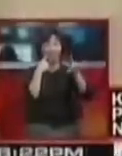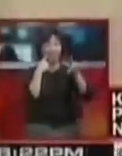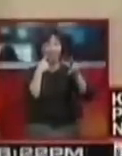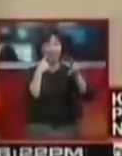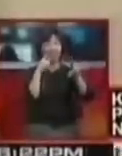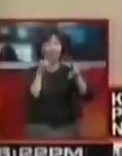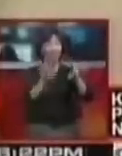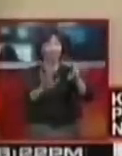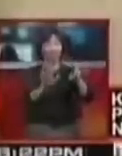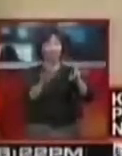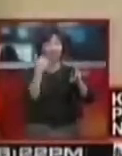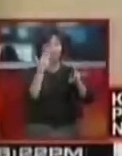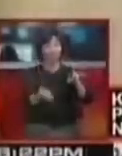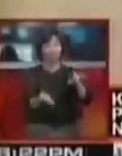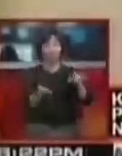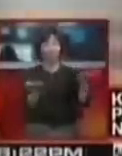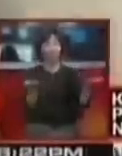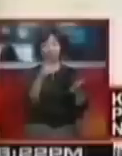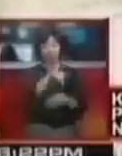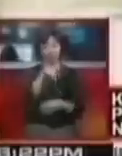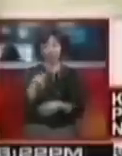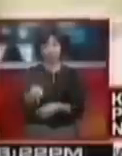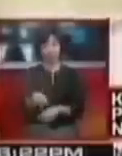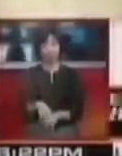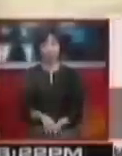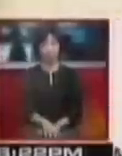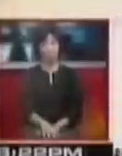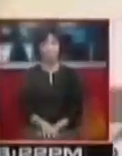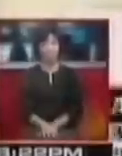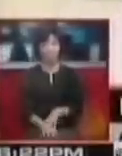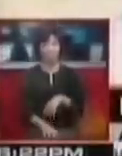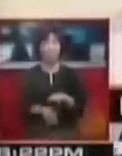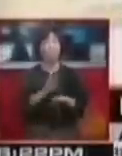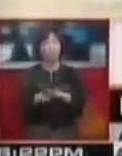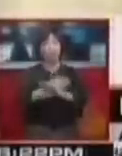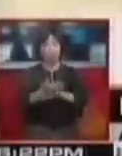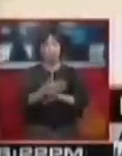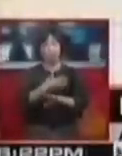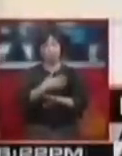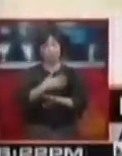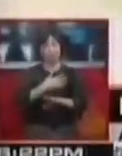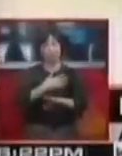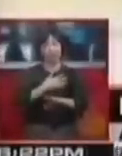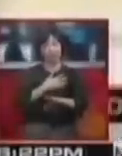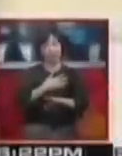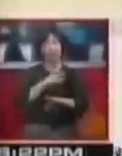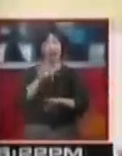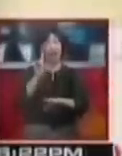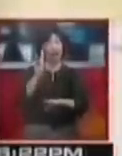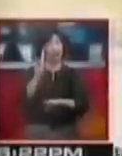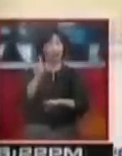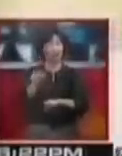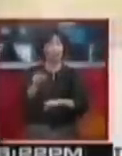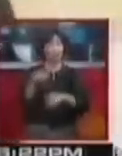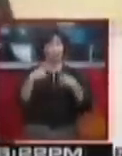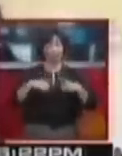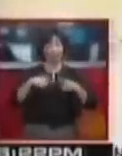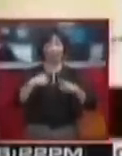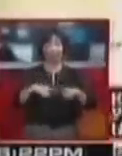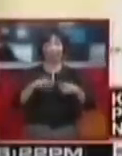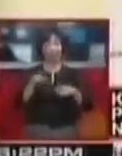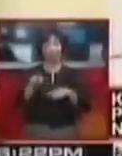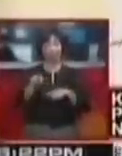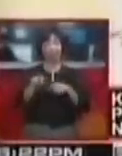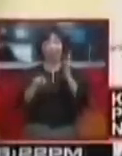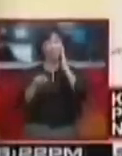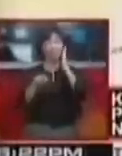ang bangkay ni Tuason sa Masantol, Pampanga. Dahil siya ang anak ko, kilalang kilala ko kahit anong ano. Tsaka yung mga yung damit niya,